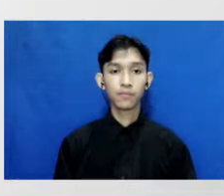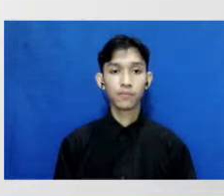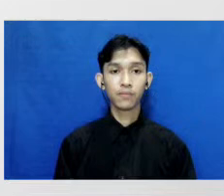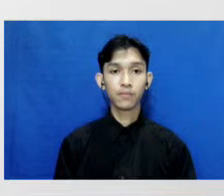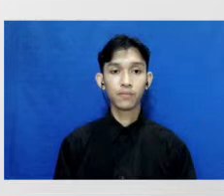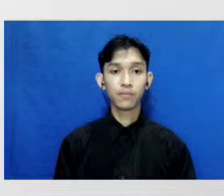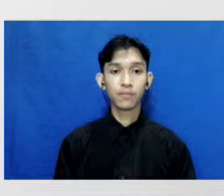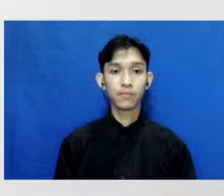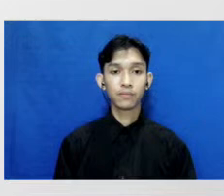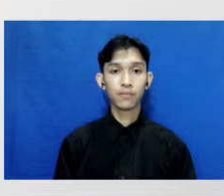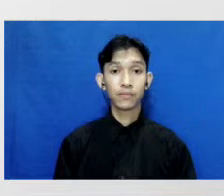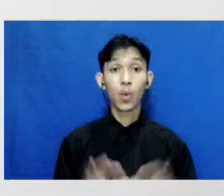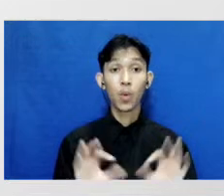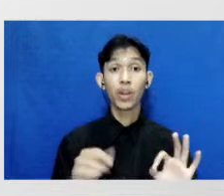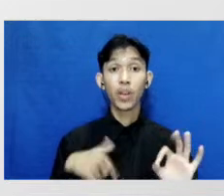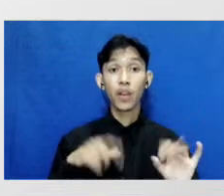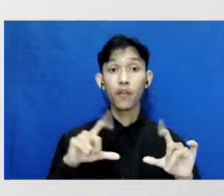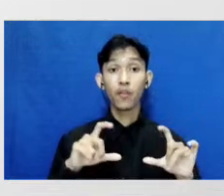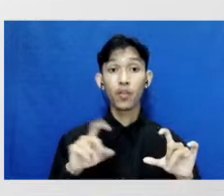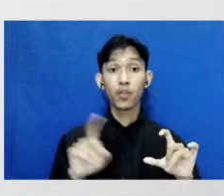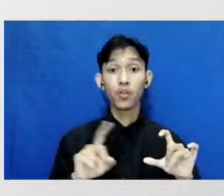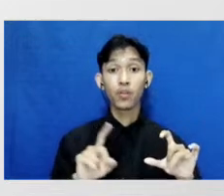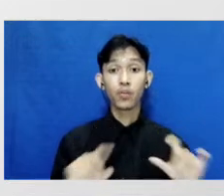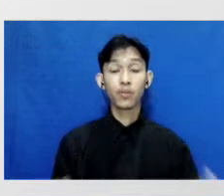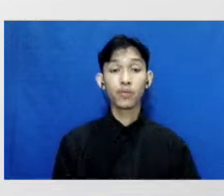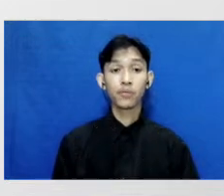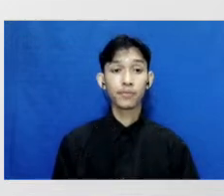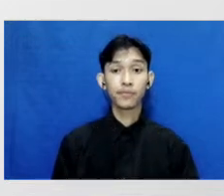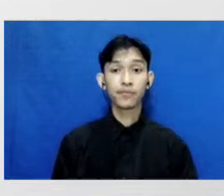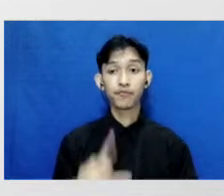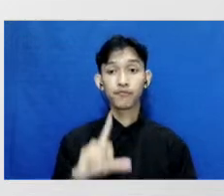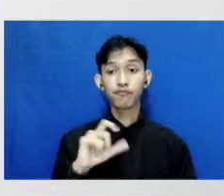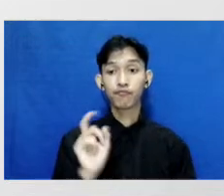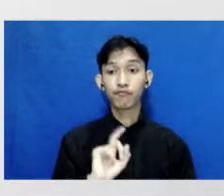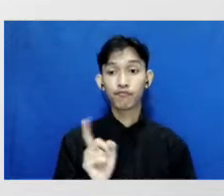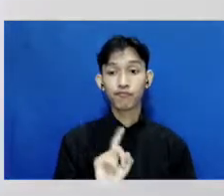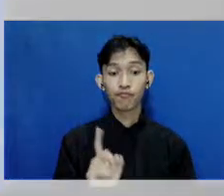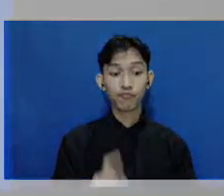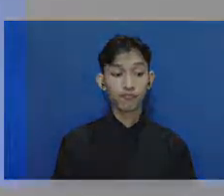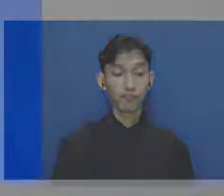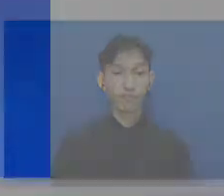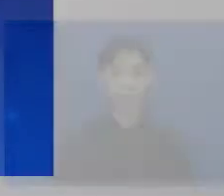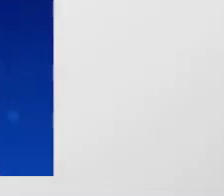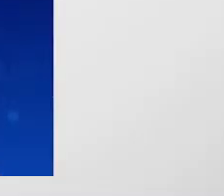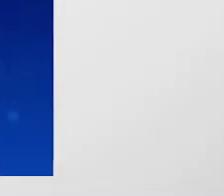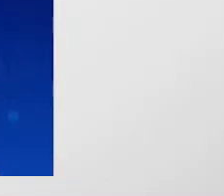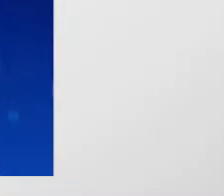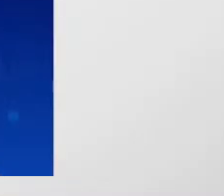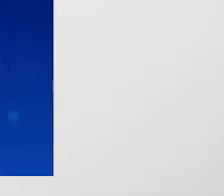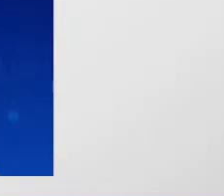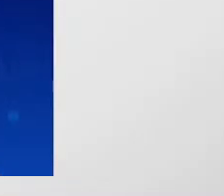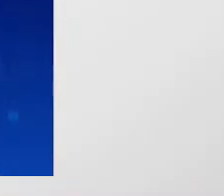Kita mau nggak berfoto ya? Dulu ya. Recording berfoto stopped. Dulu ya. Oh, oke. Okay. Ya.